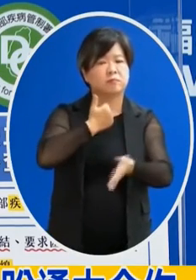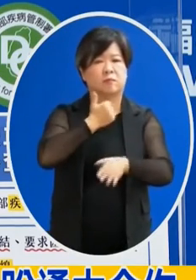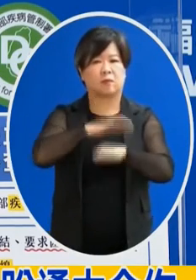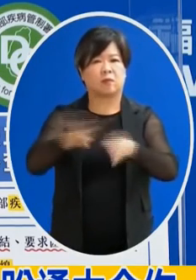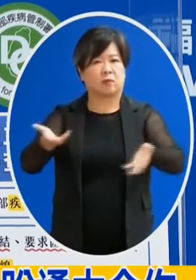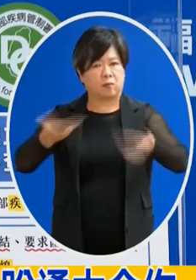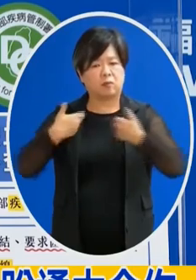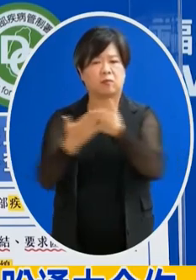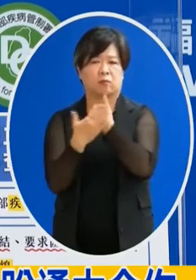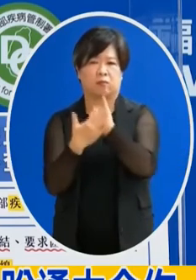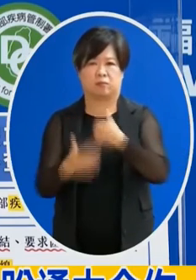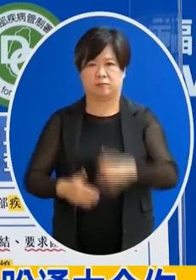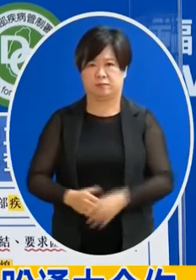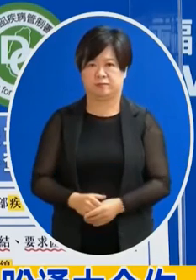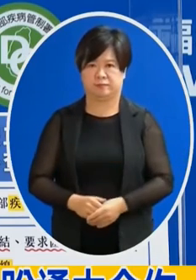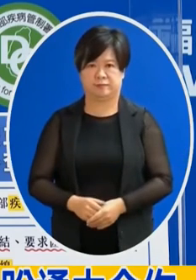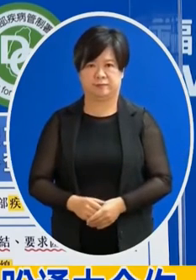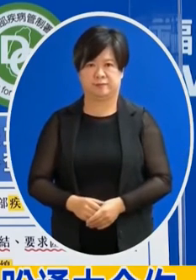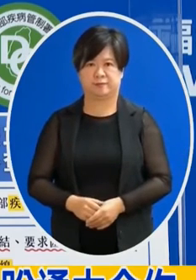的。